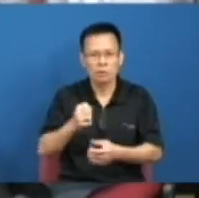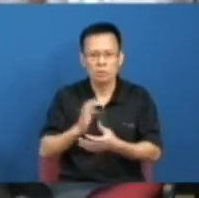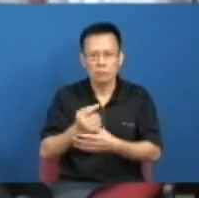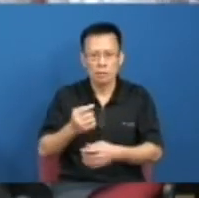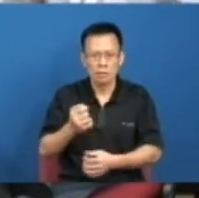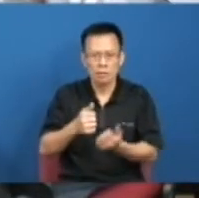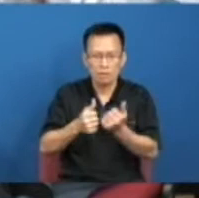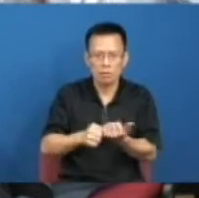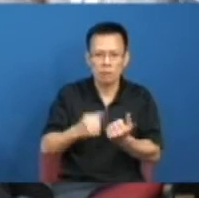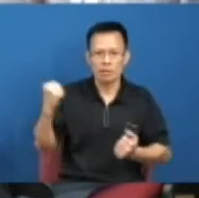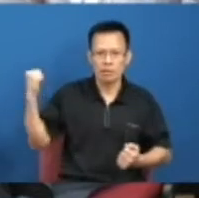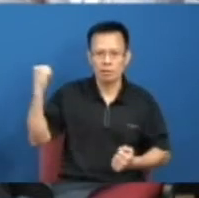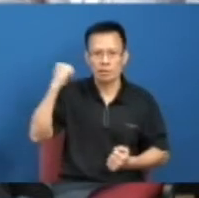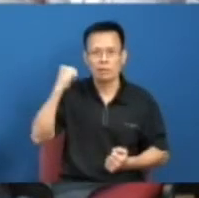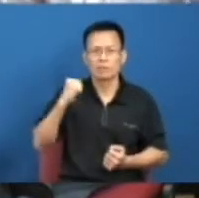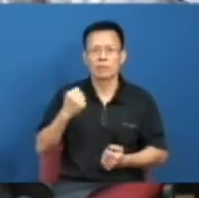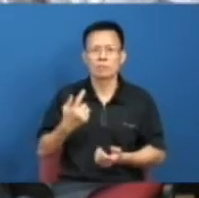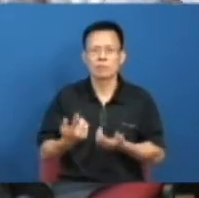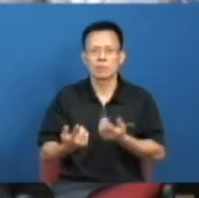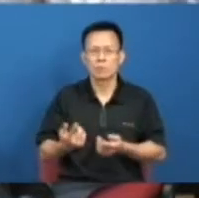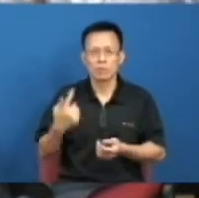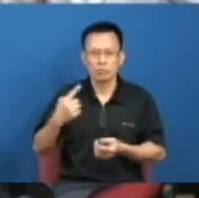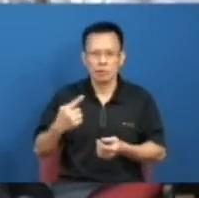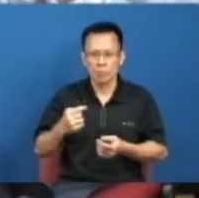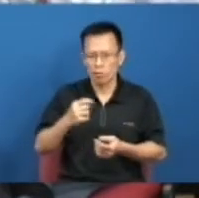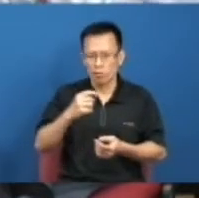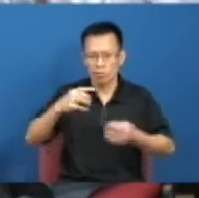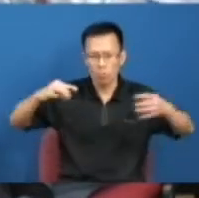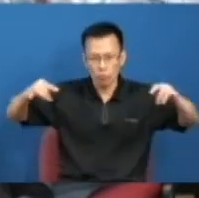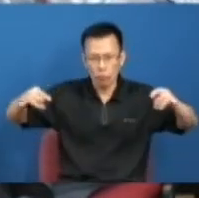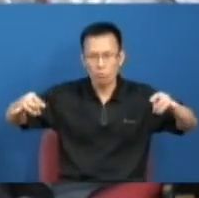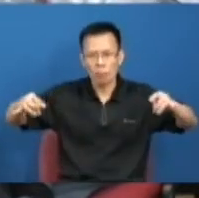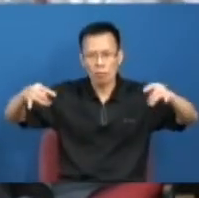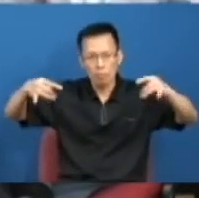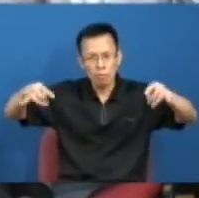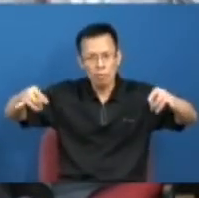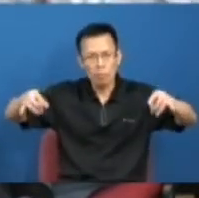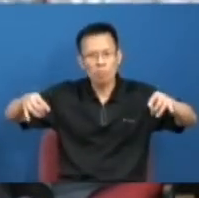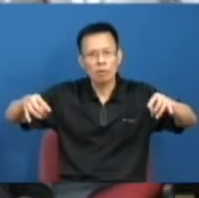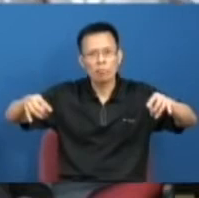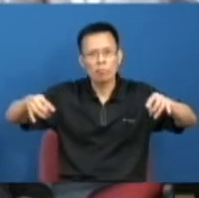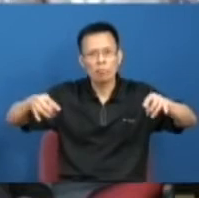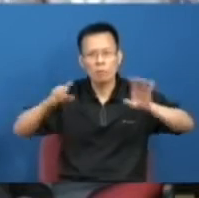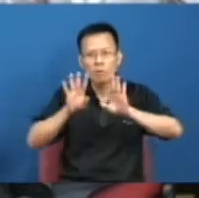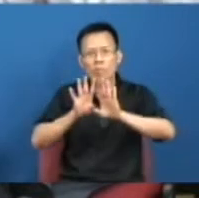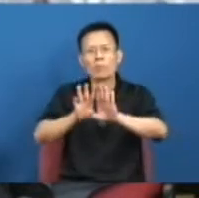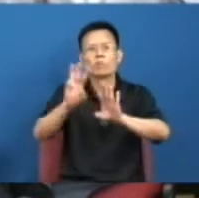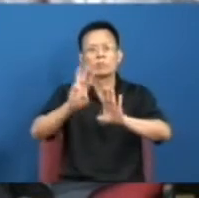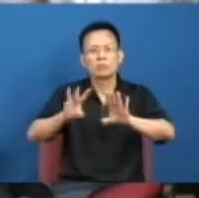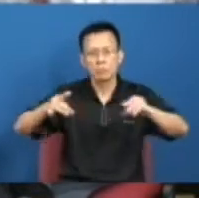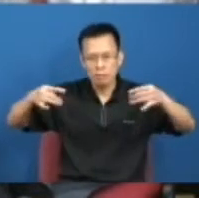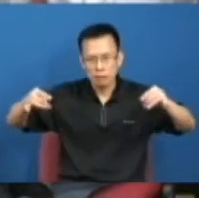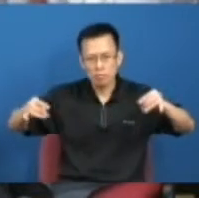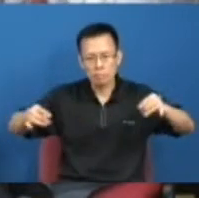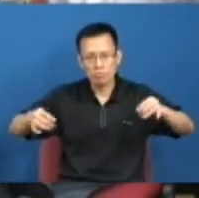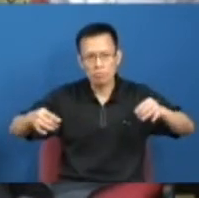或者物件呢去將那塊帆布不是那塊布、 嗯 那塊防水那塊物料整